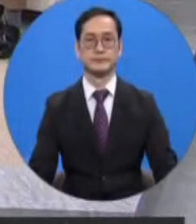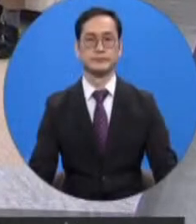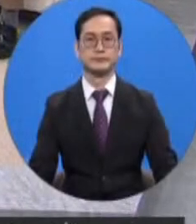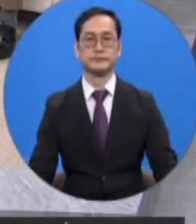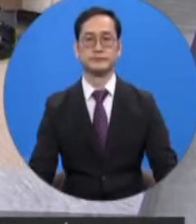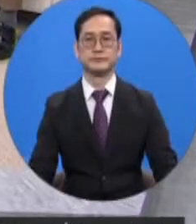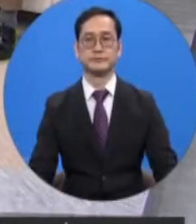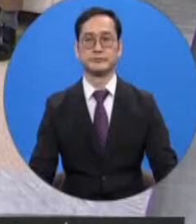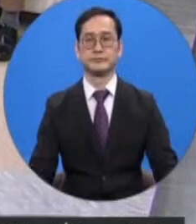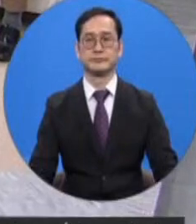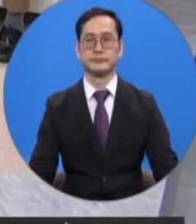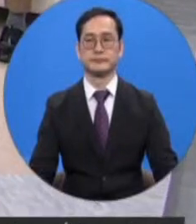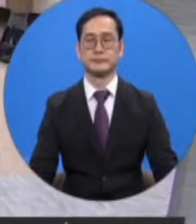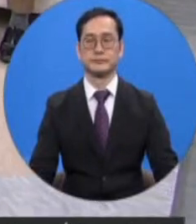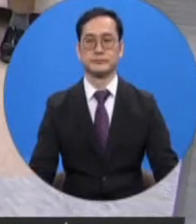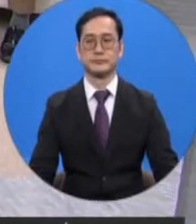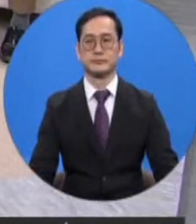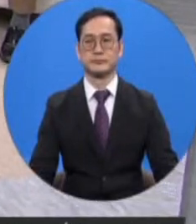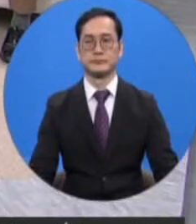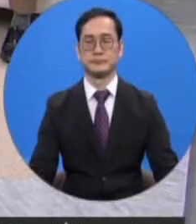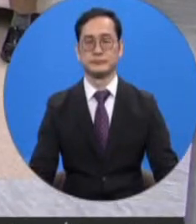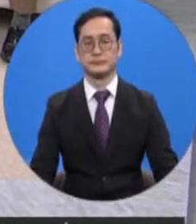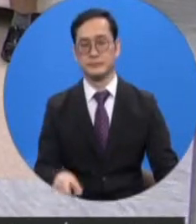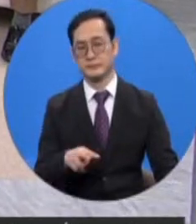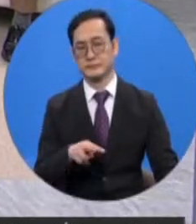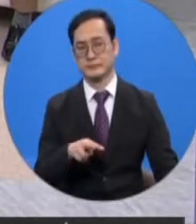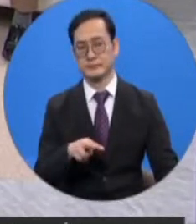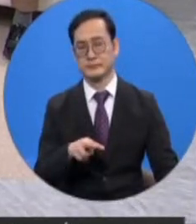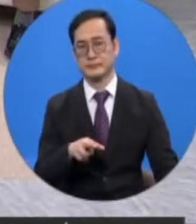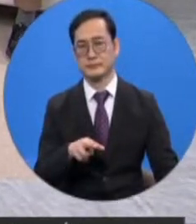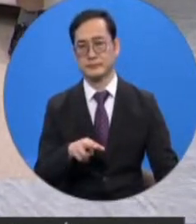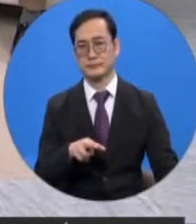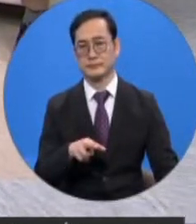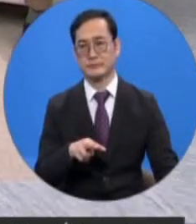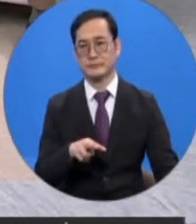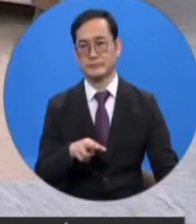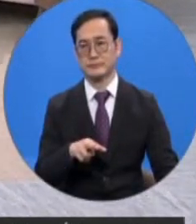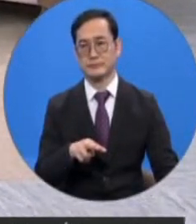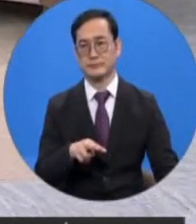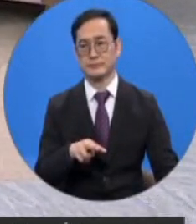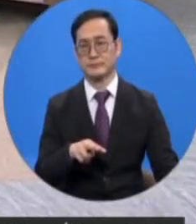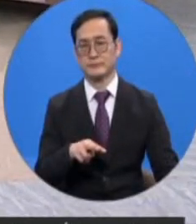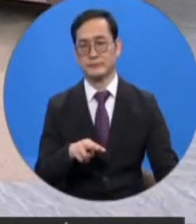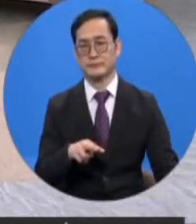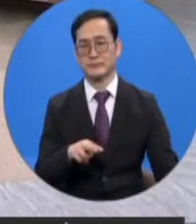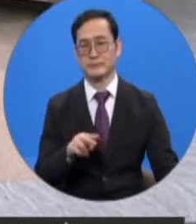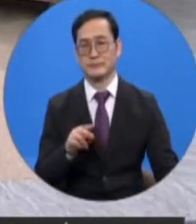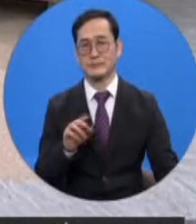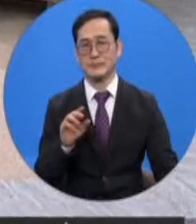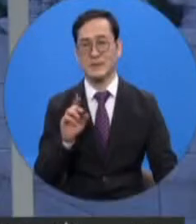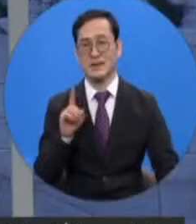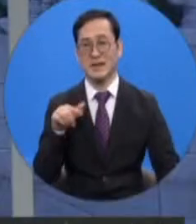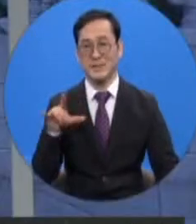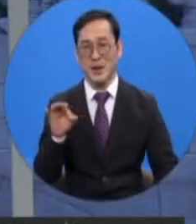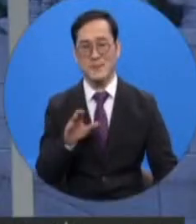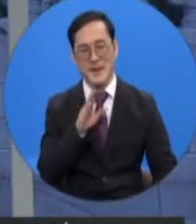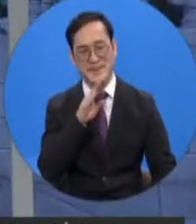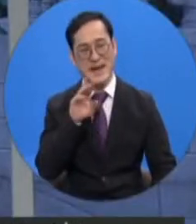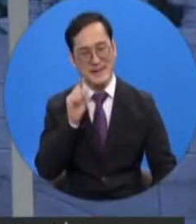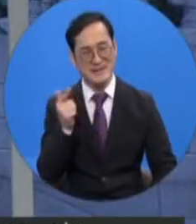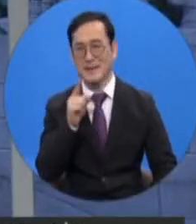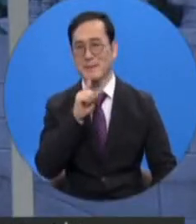야, 지금 저 영상을 다시 보니까 이재명 후보가 사실관계에 대해서 기다 아니다에 대한 즉답은 하지